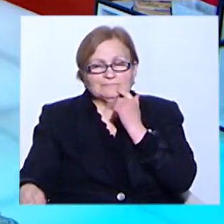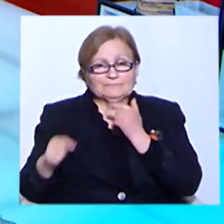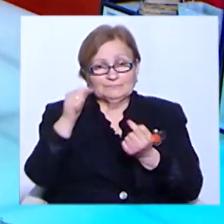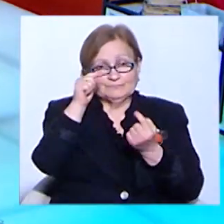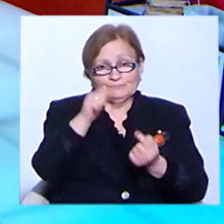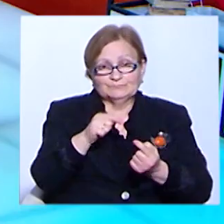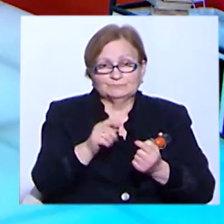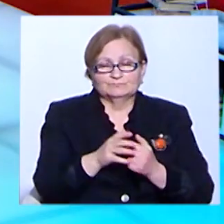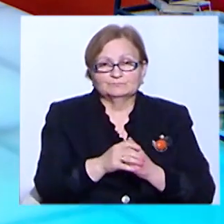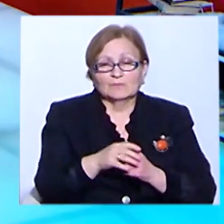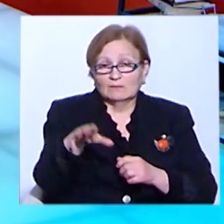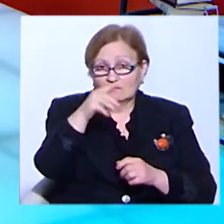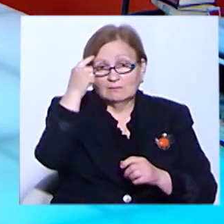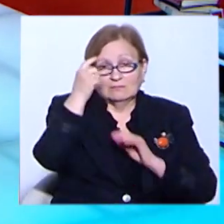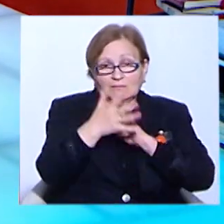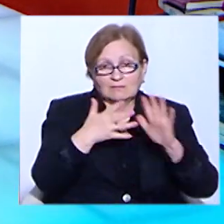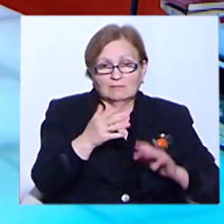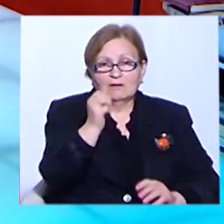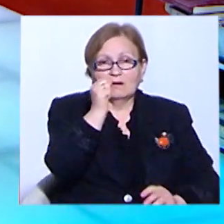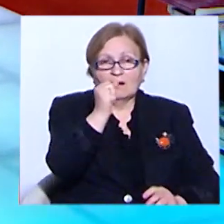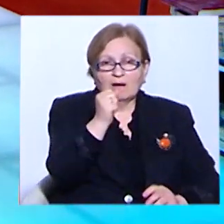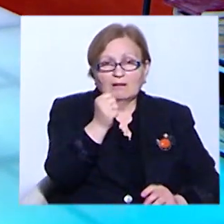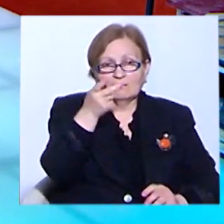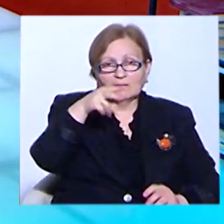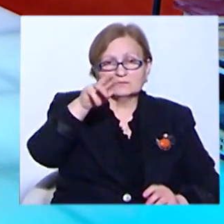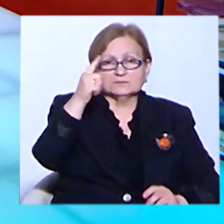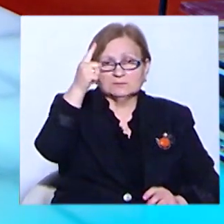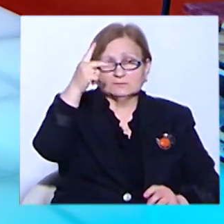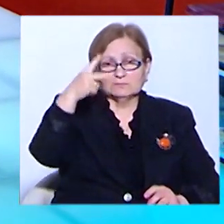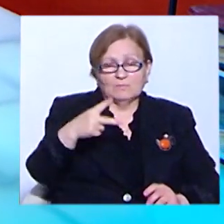შესაბამისად უკვე ჩვენ ხვდებით, რომ ა ხარისხად 1/2 არის იგივე